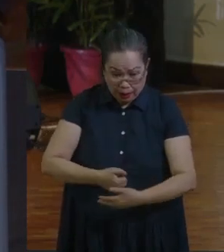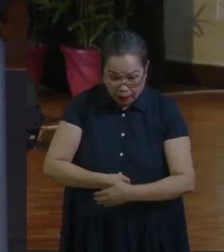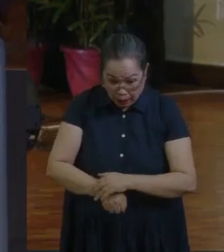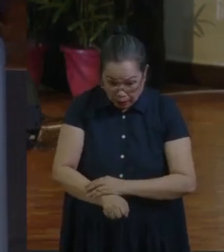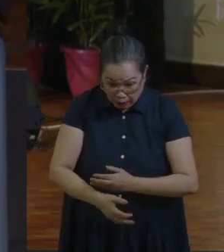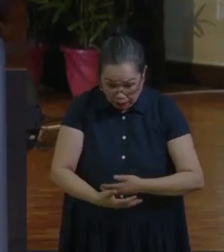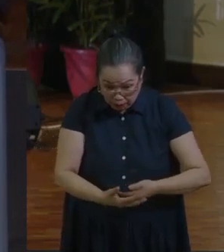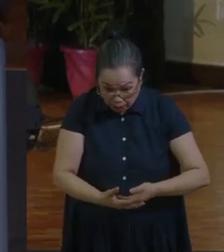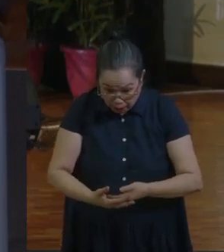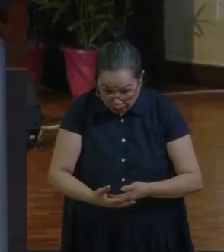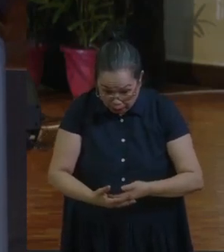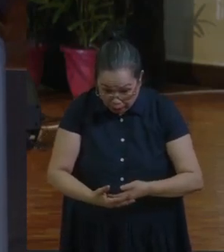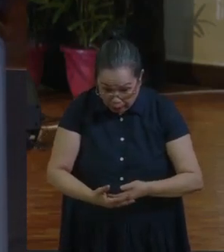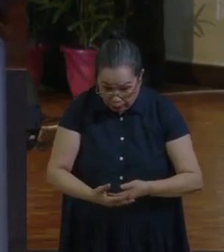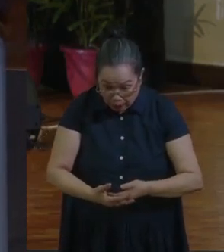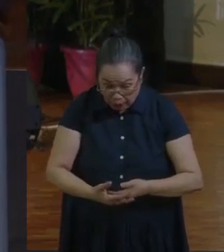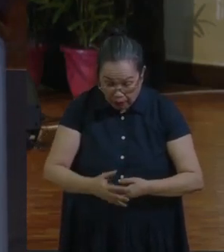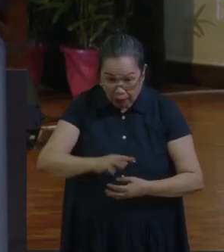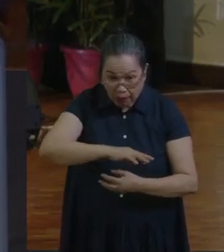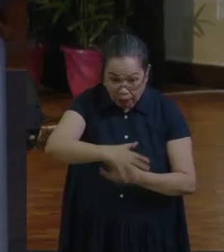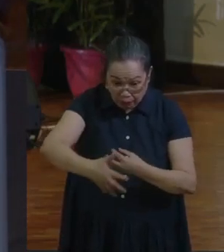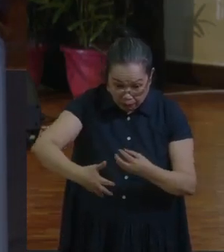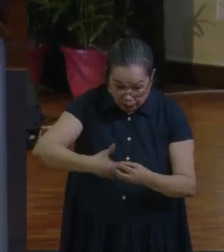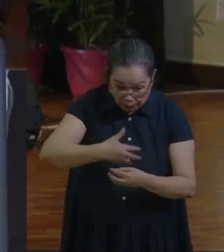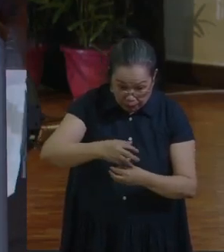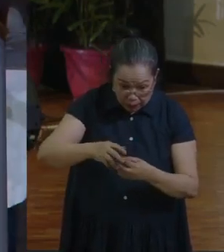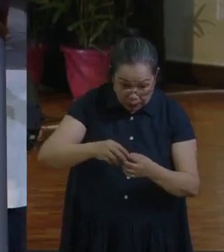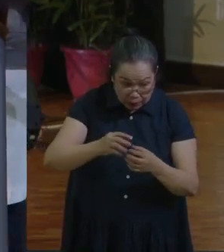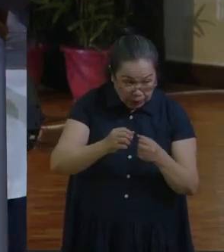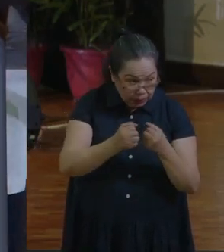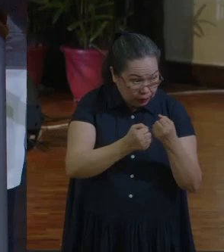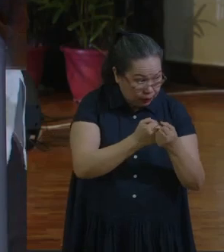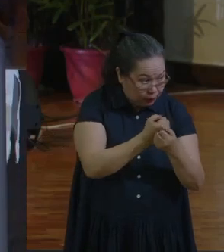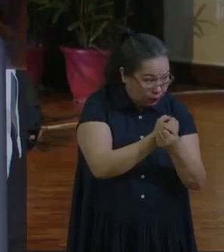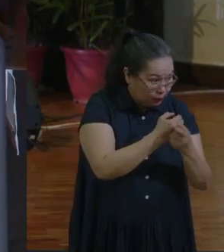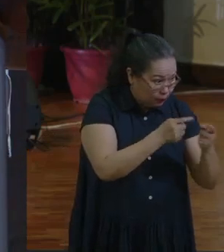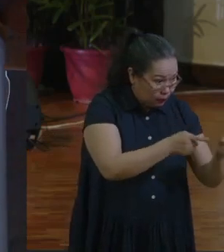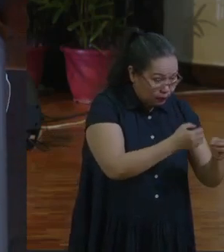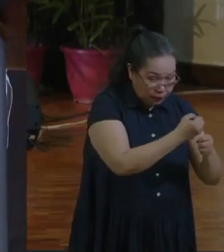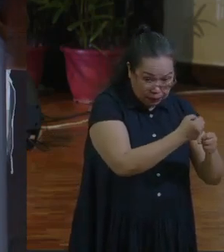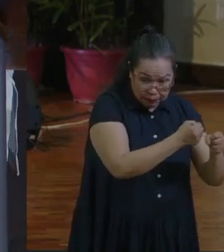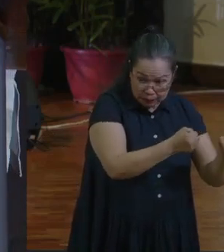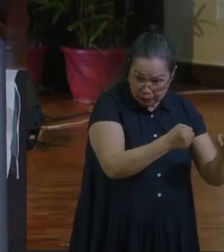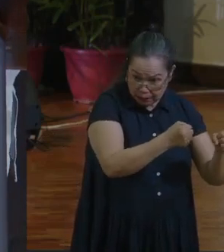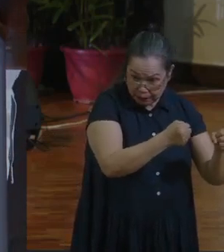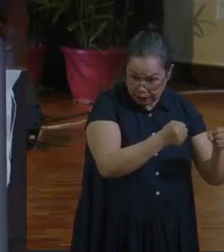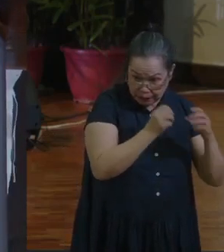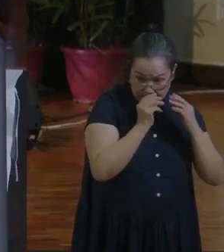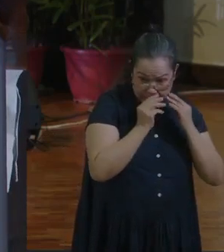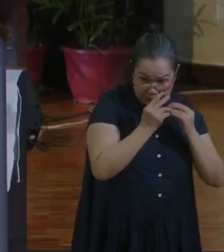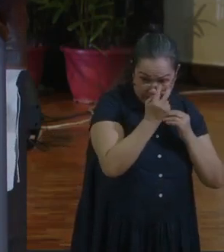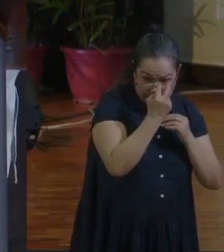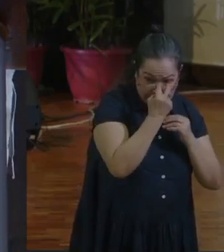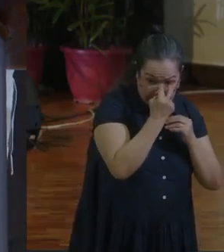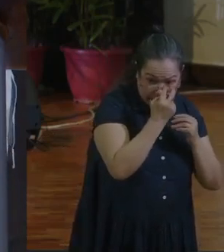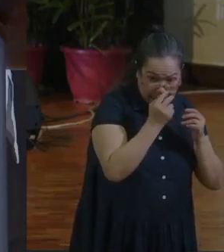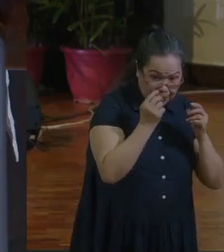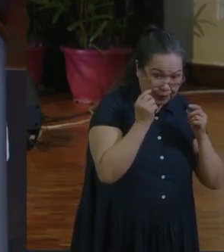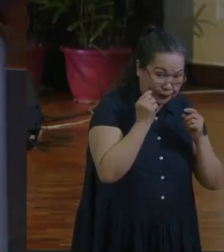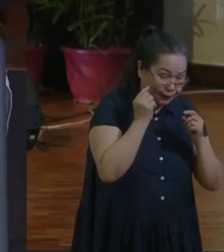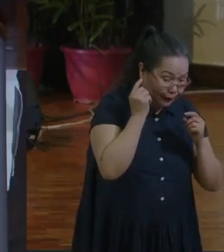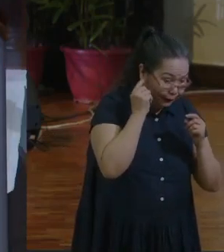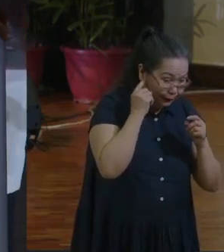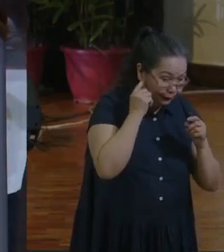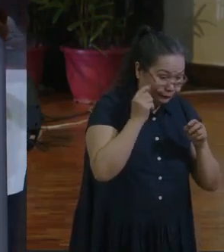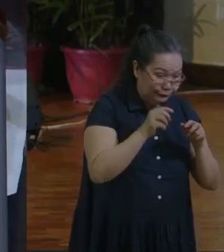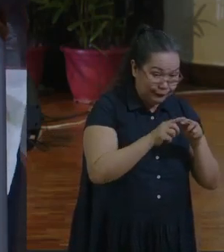Old Testament, to bind up the brokenhearted, magpagaling ng mga bulag, ng mga